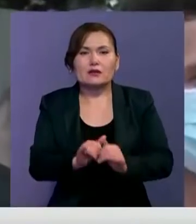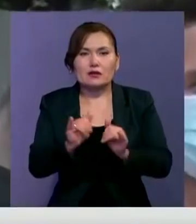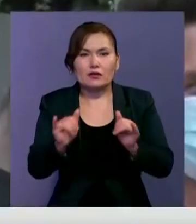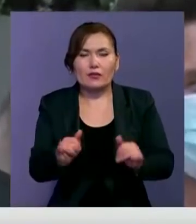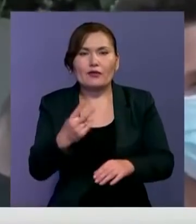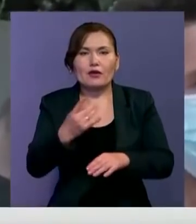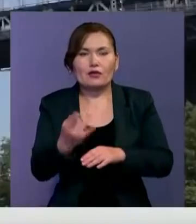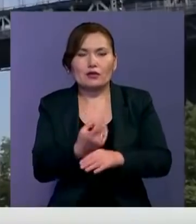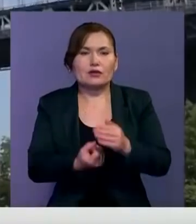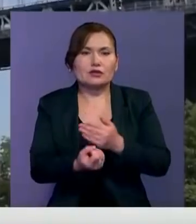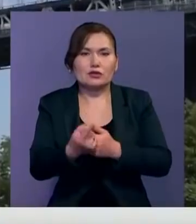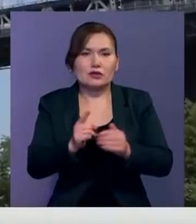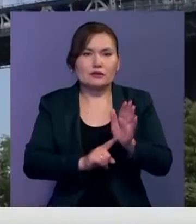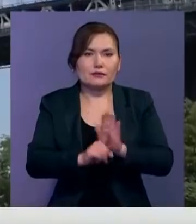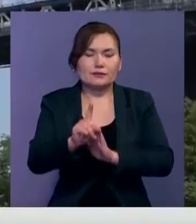келеді.